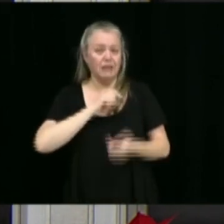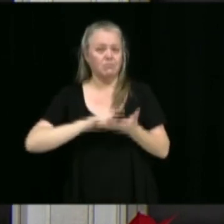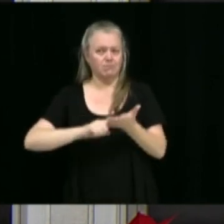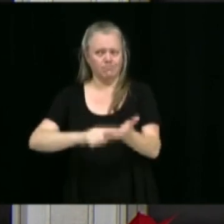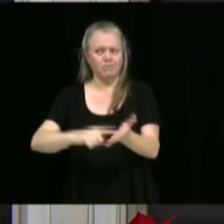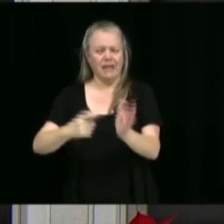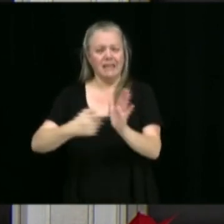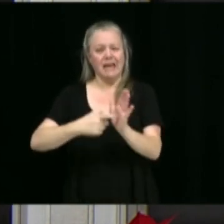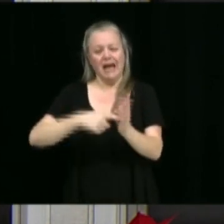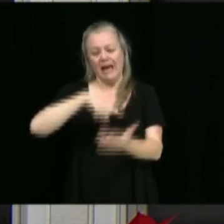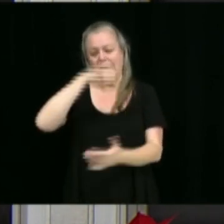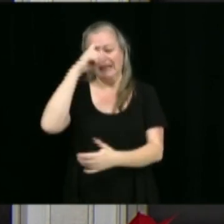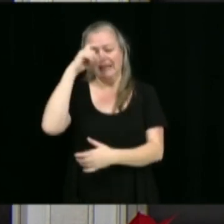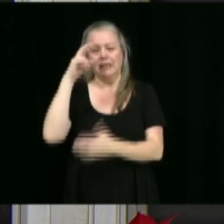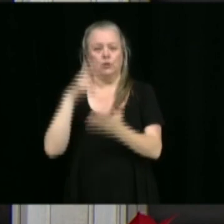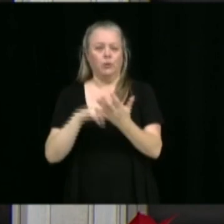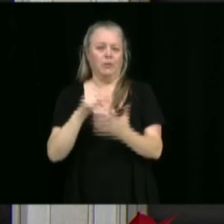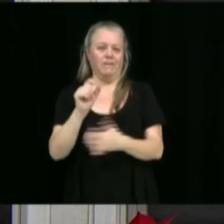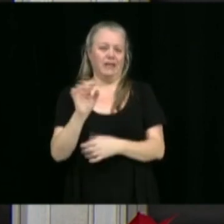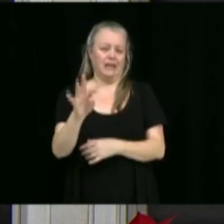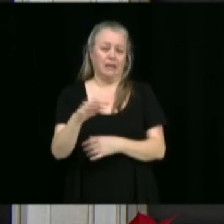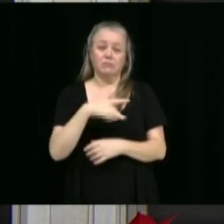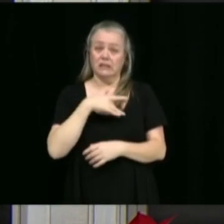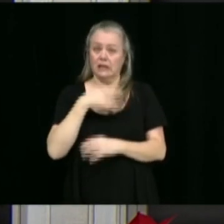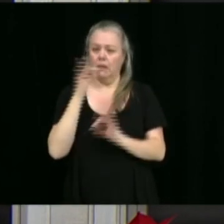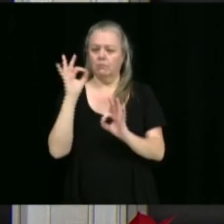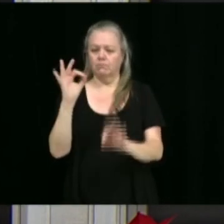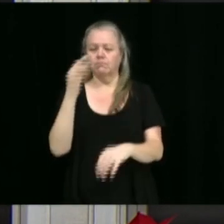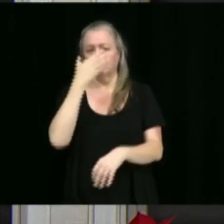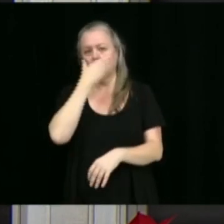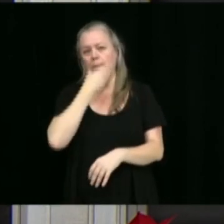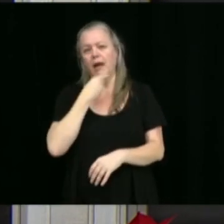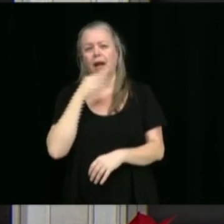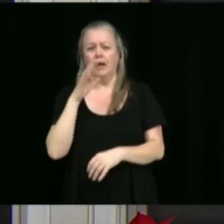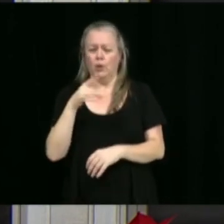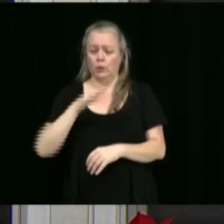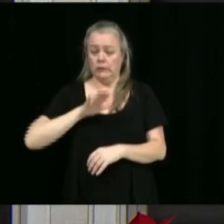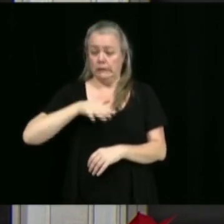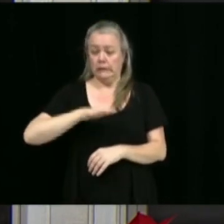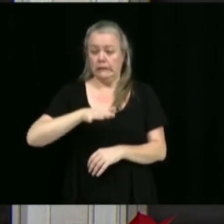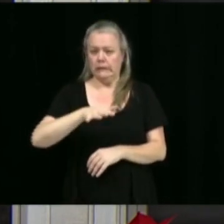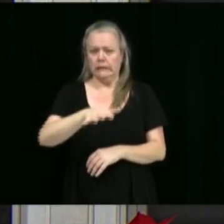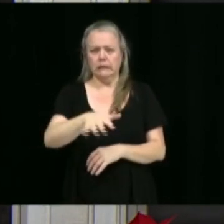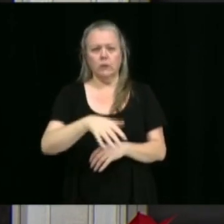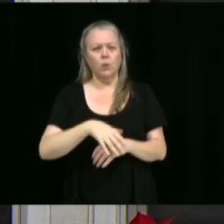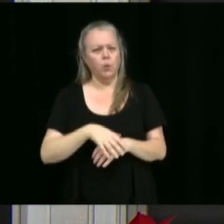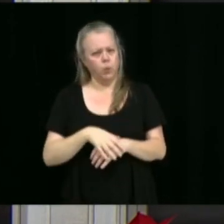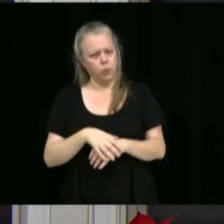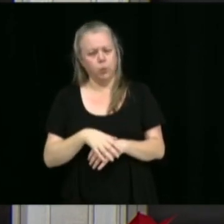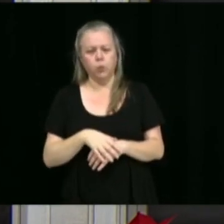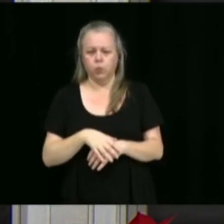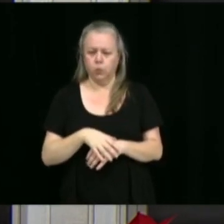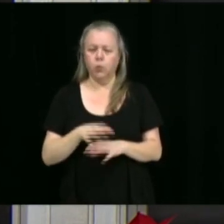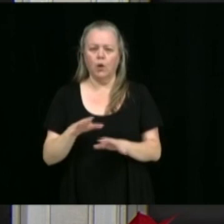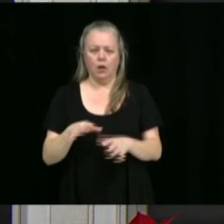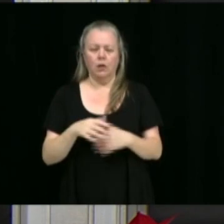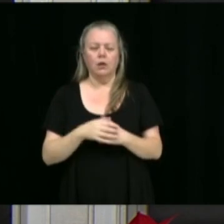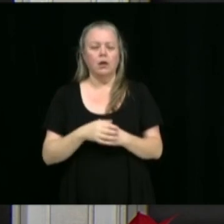l'été 2024. Donc, je pense que ça va être un bel ajout, là, considérant que la chaussée commençait à être assez raboteuse dans ce